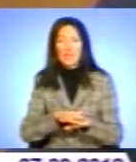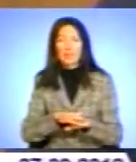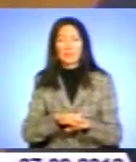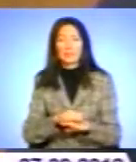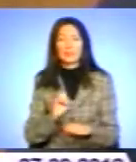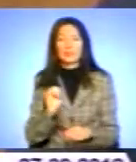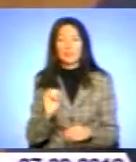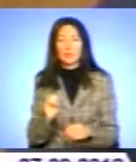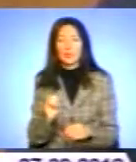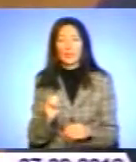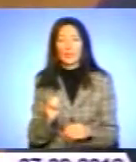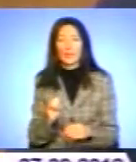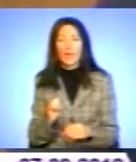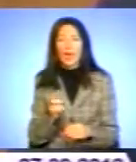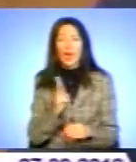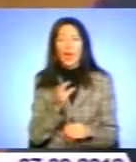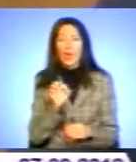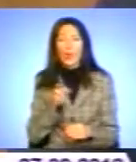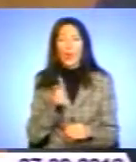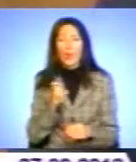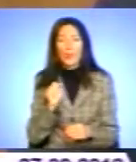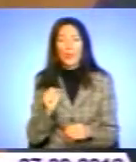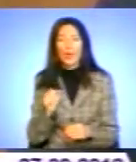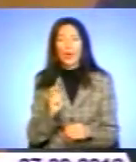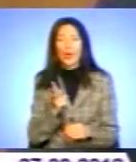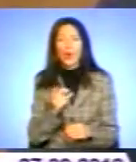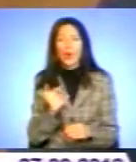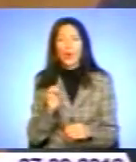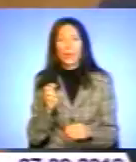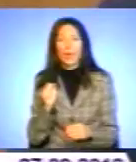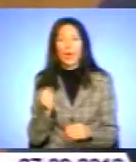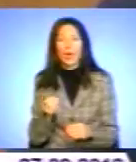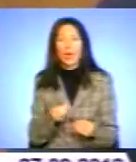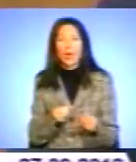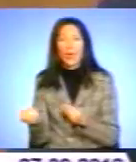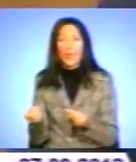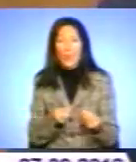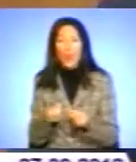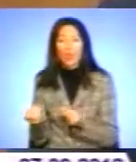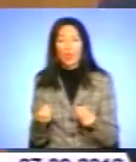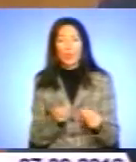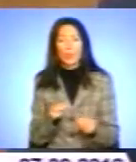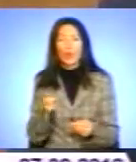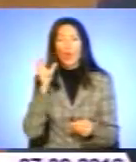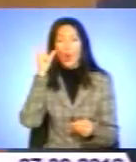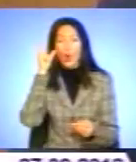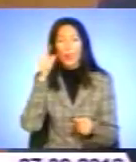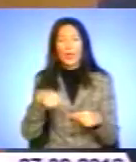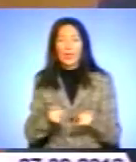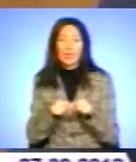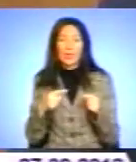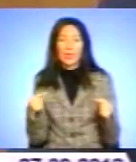І комбікормами, і муку борошном, і крупами, і так